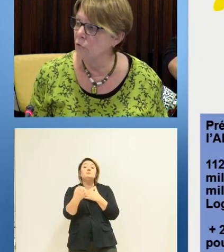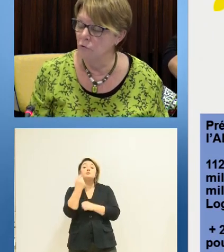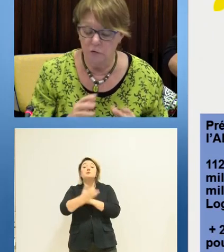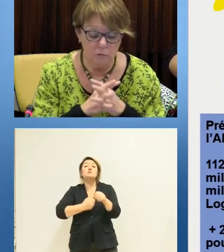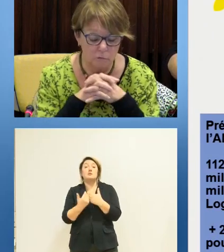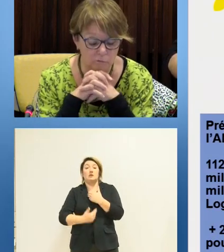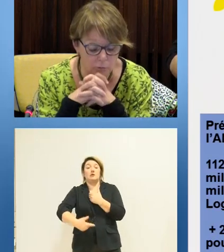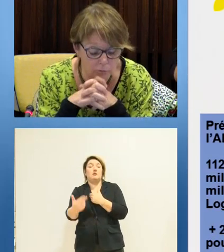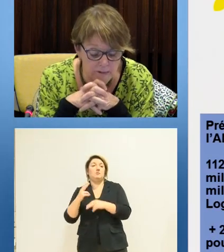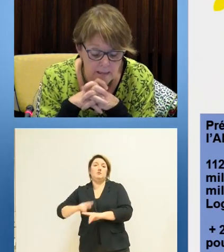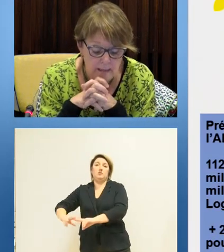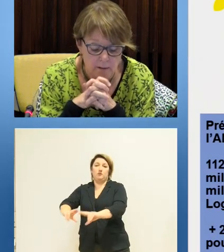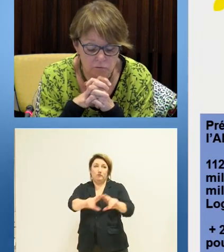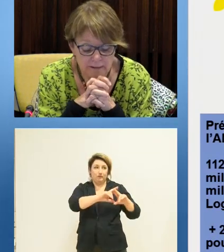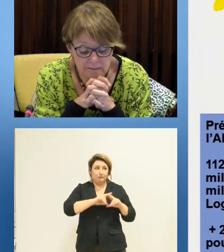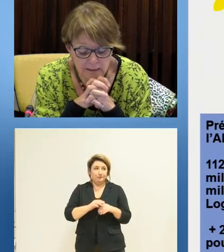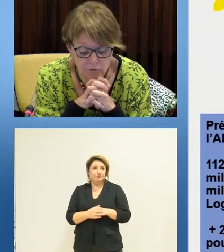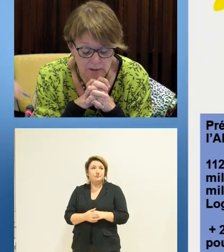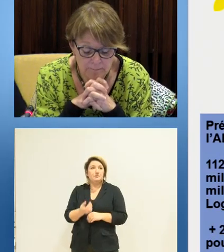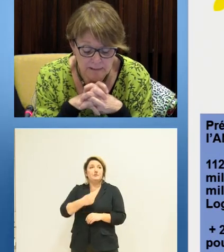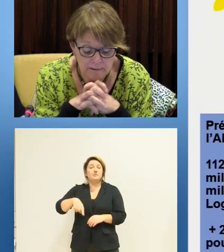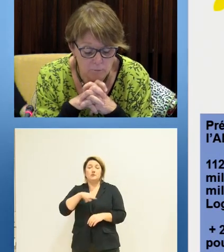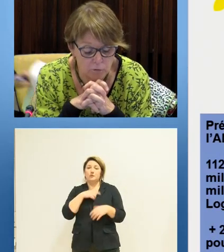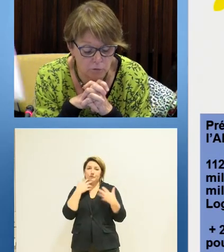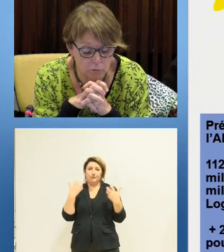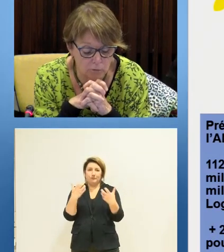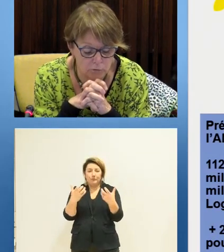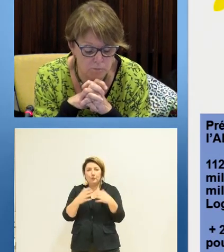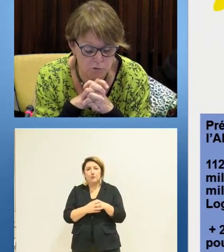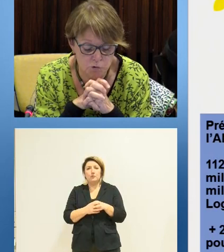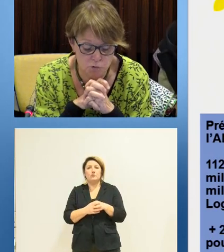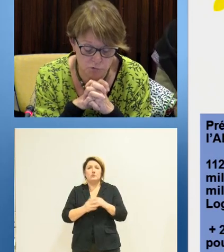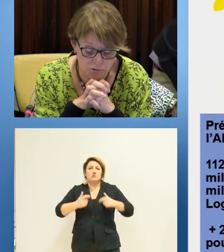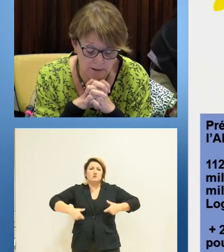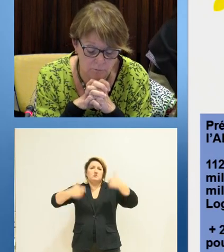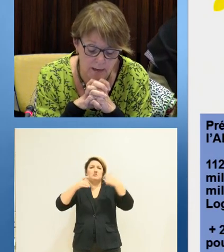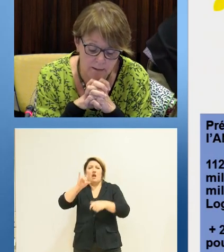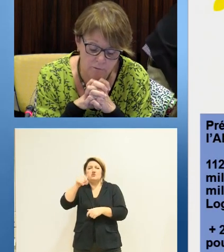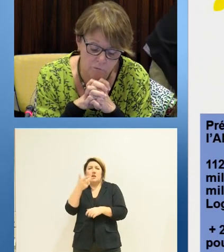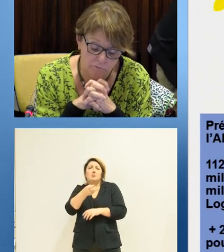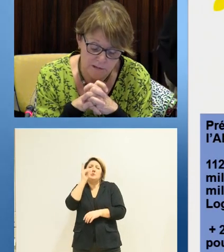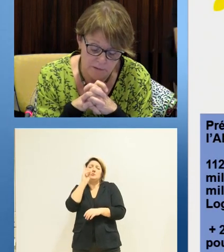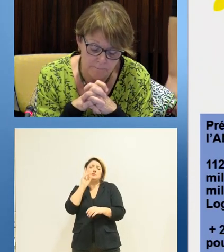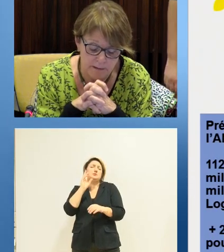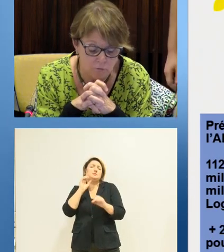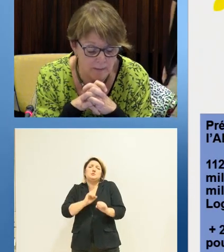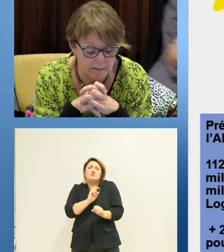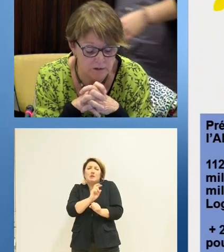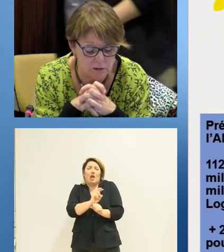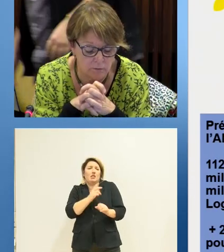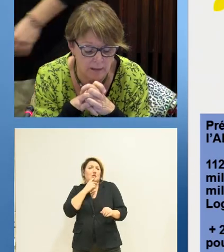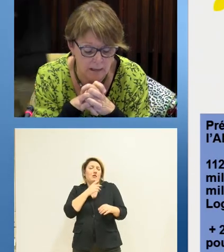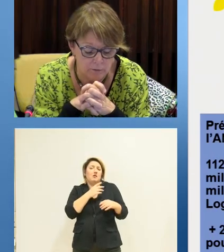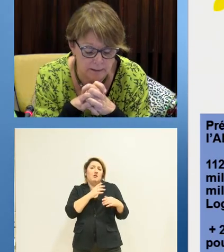raison de notre volonté de maintenir et de réhabiliter le plus grand nombre de logements sociaux sur ce territoire tantôt village olympique au